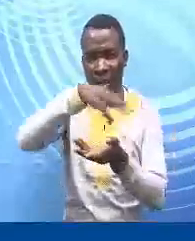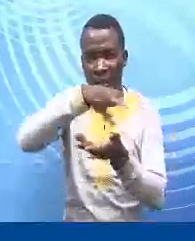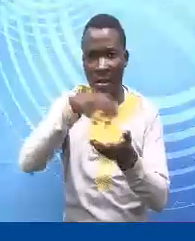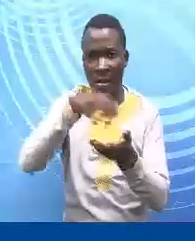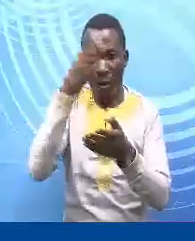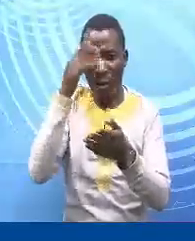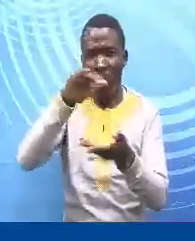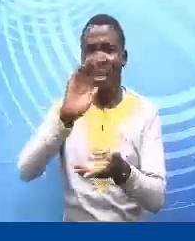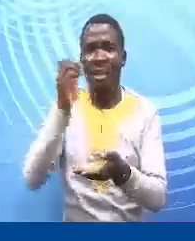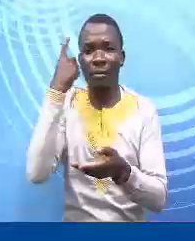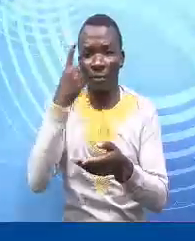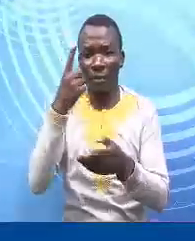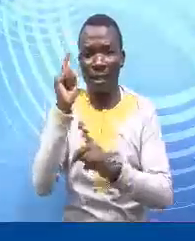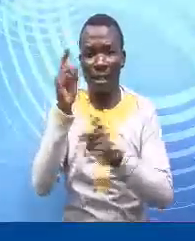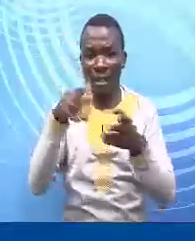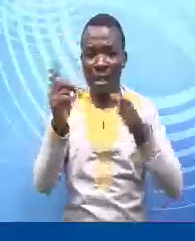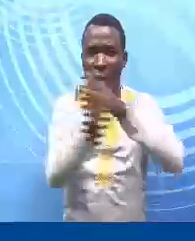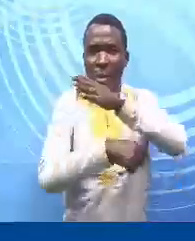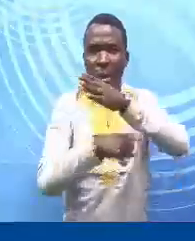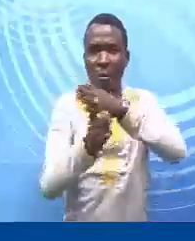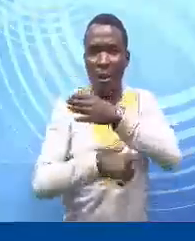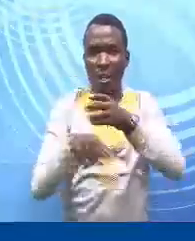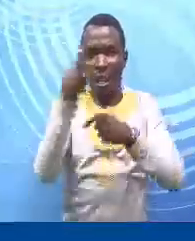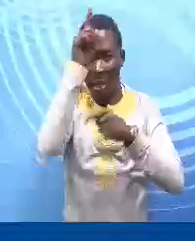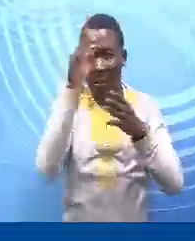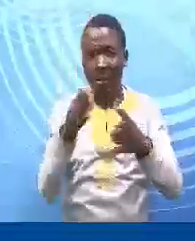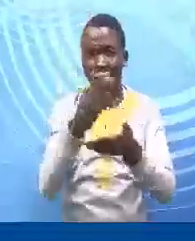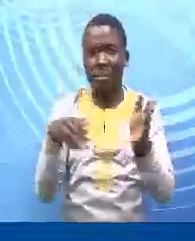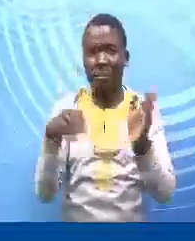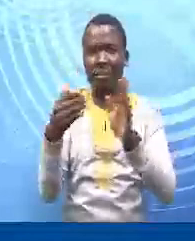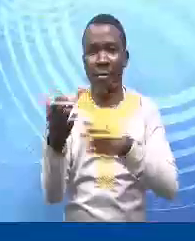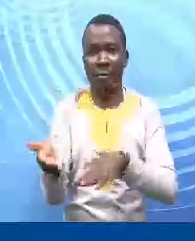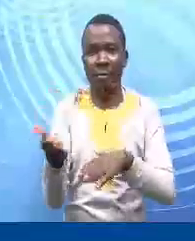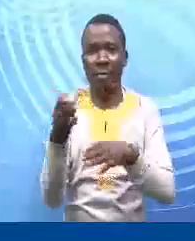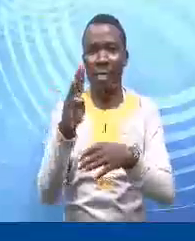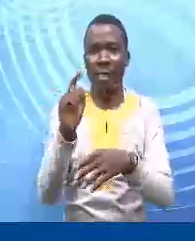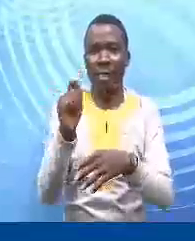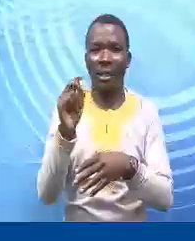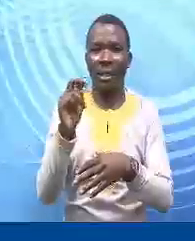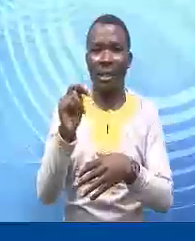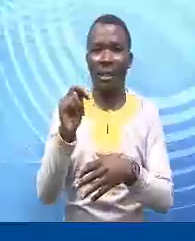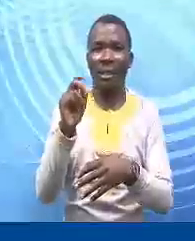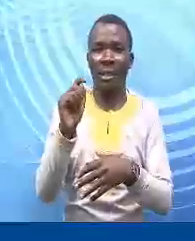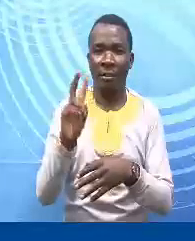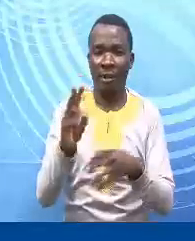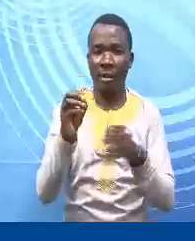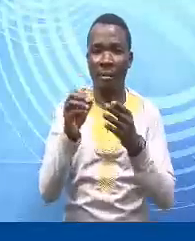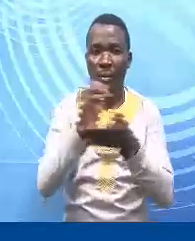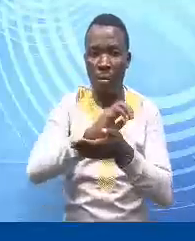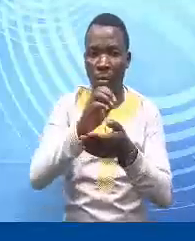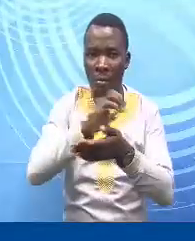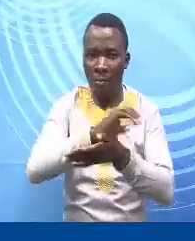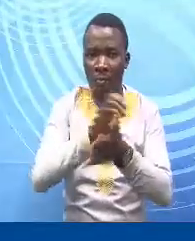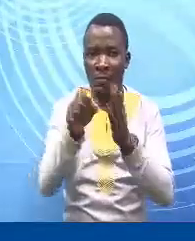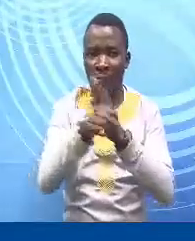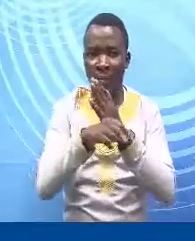byumvikanye abanyerondo bakubita abaturage ndetse bamwe bakanahatakariza ubuzima. BTN TV mu murenge wa Gatsata mu